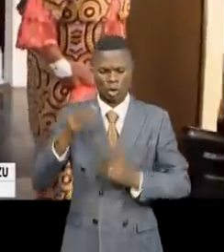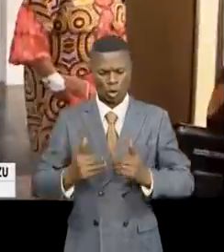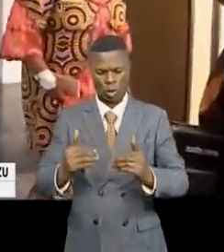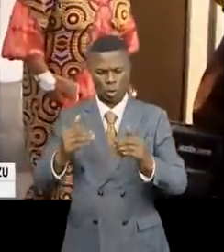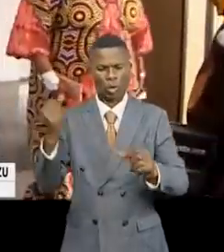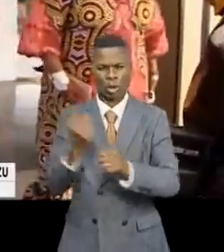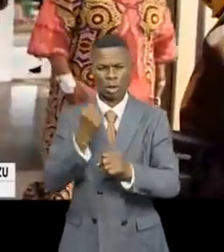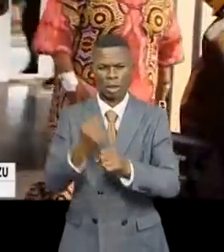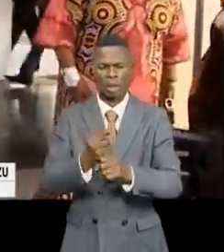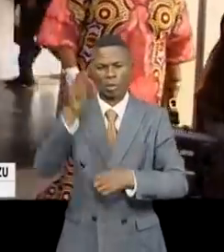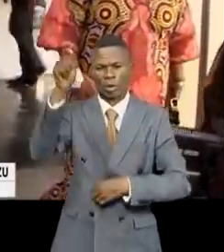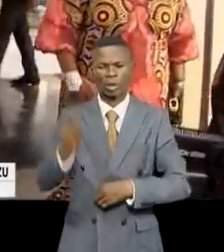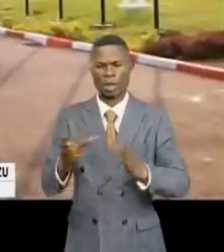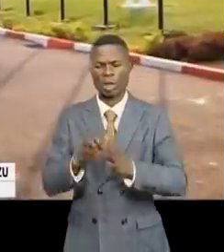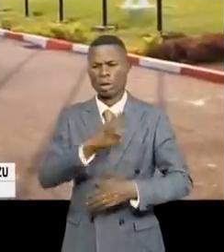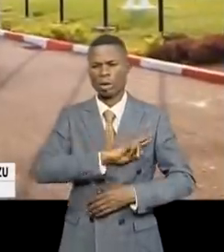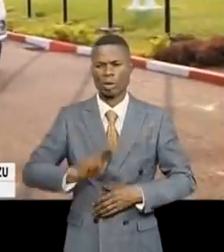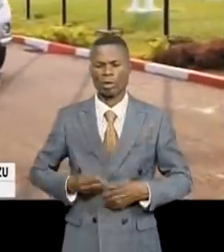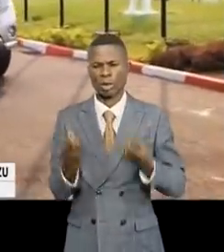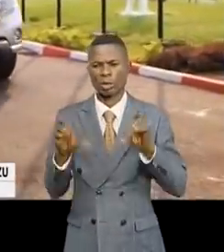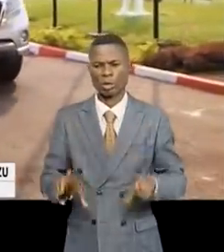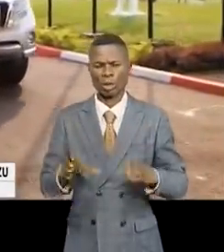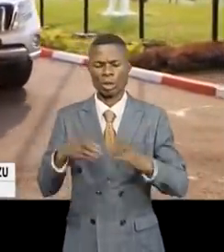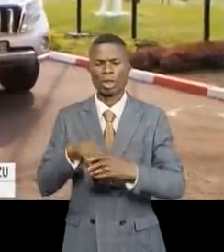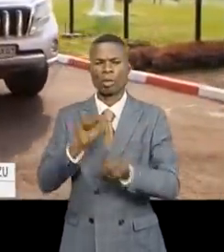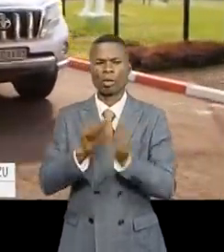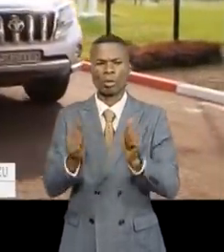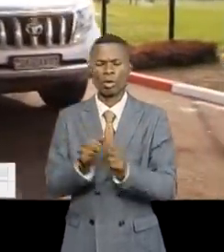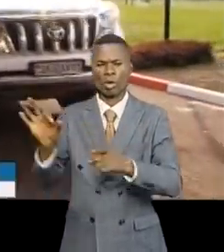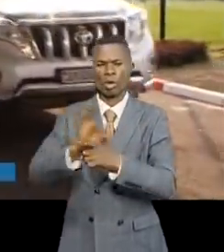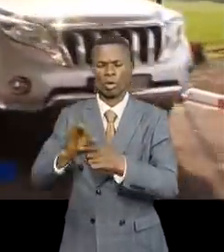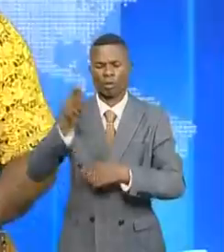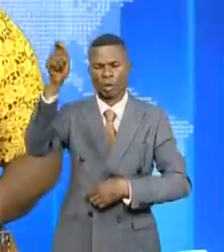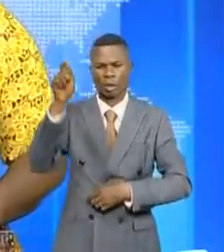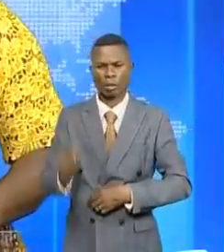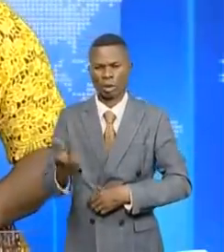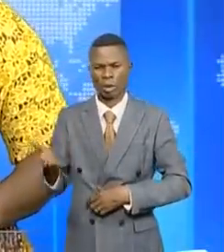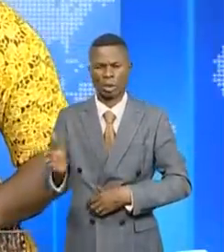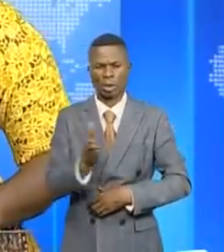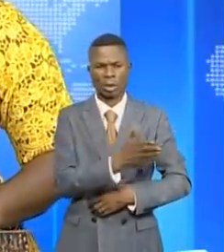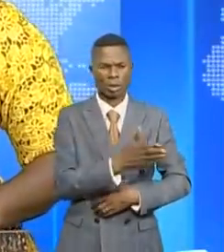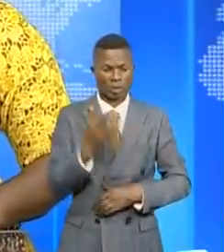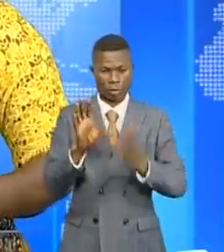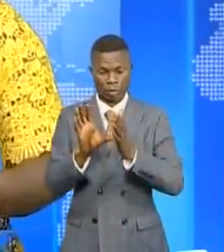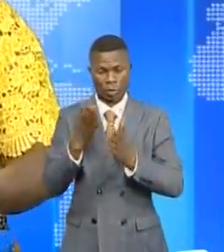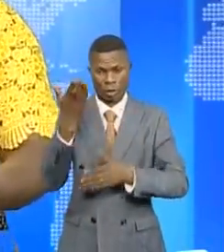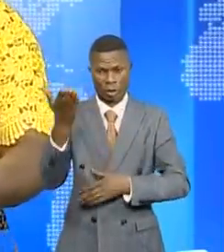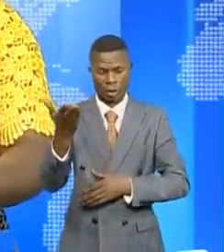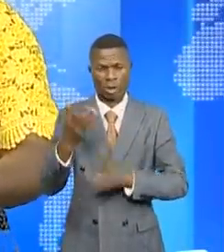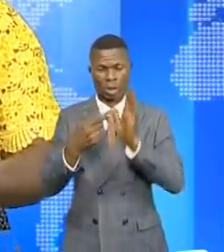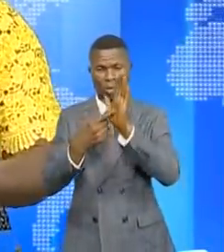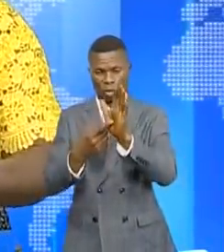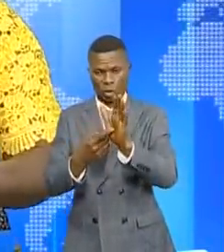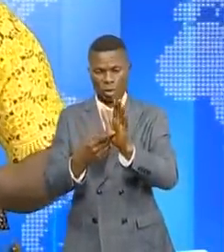sa coopération militaire avec la RDC, particulièrement dans le domaine de la formation militaire. Vous venez là de suivre